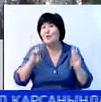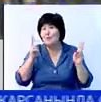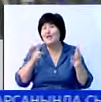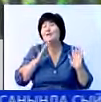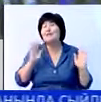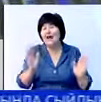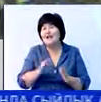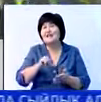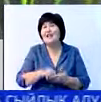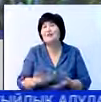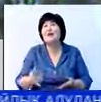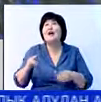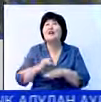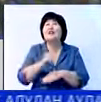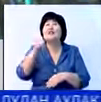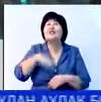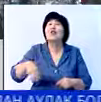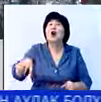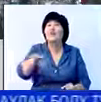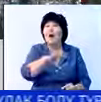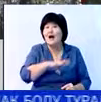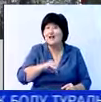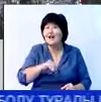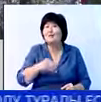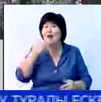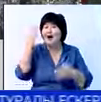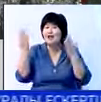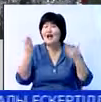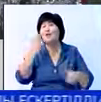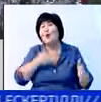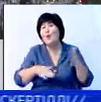ән саламыз. Шыққан жылы баршамызға шаттық.